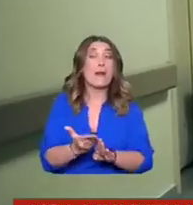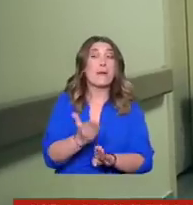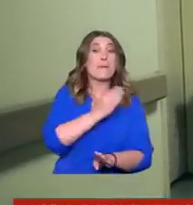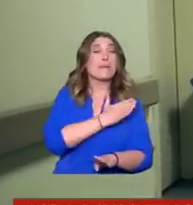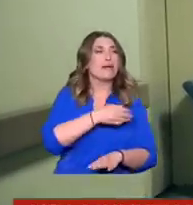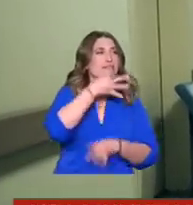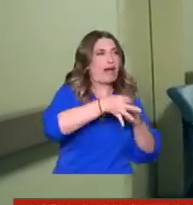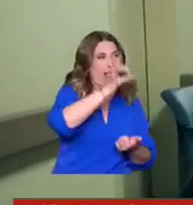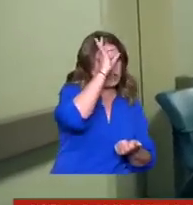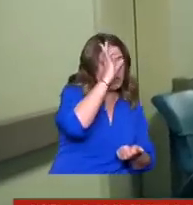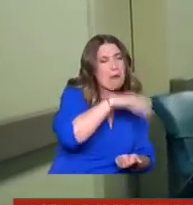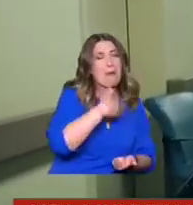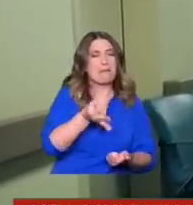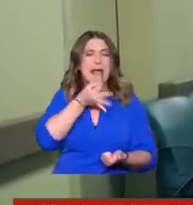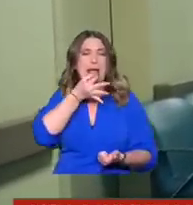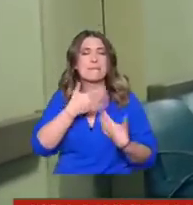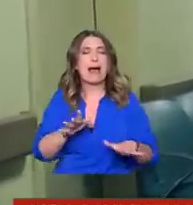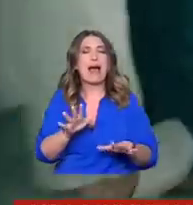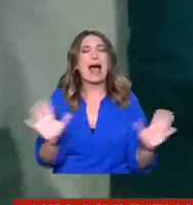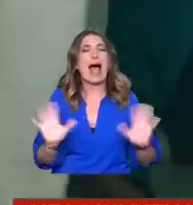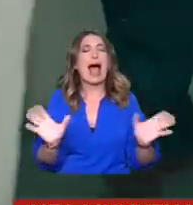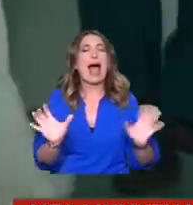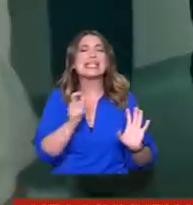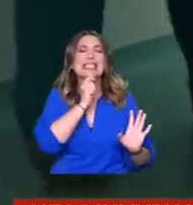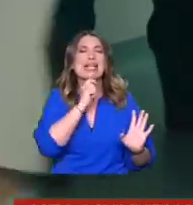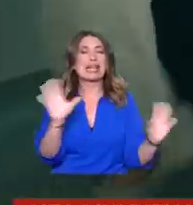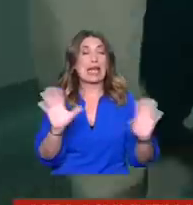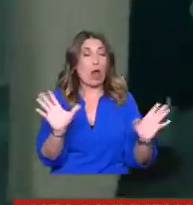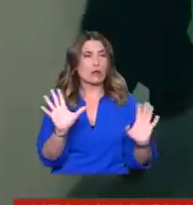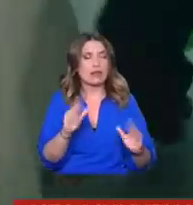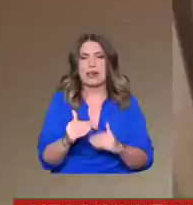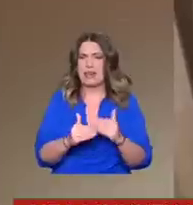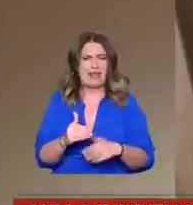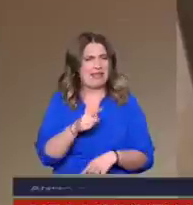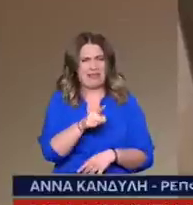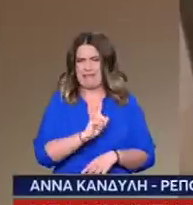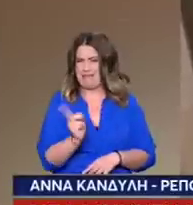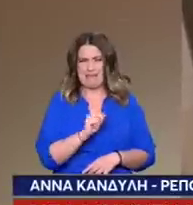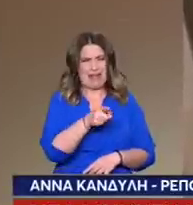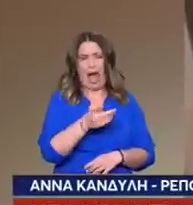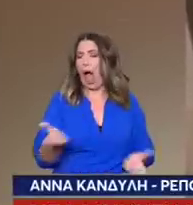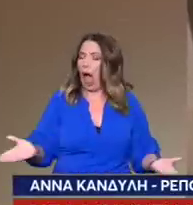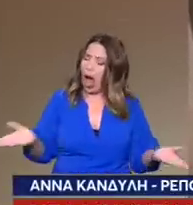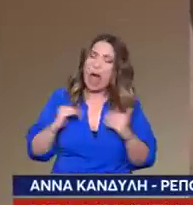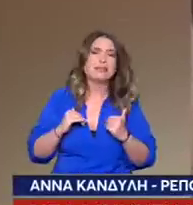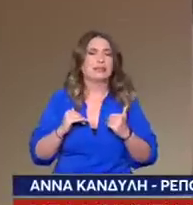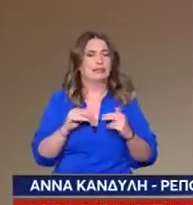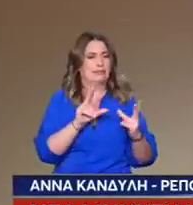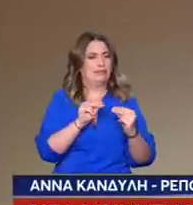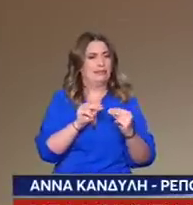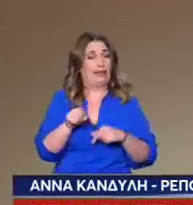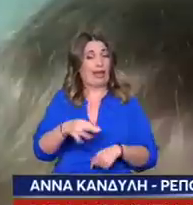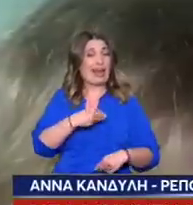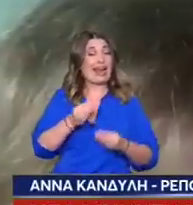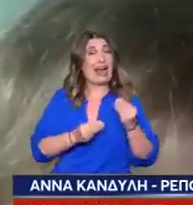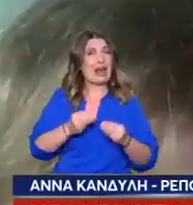το περασμένο καλοκαίρι. Στόχος του να φανεί ότι η γιατρός δεν είχε μιλήσει με συναδέλφους της πριν η Τζορτζίνα πάθει την πρώτη ανακοπή στην Πάτρα το